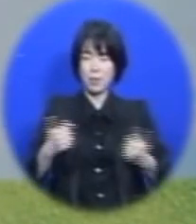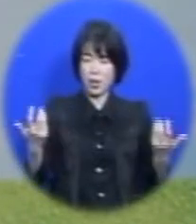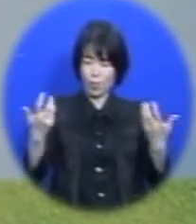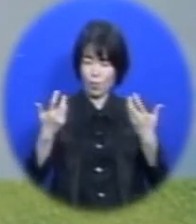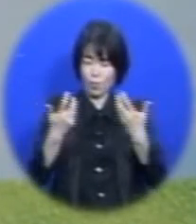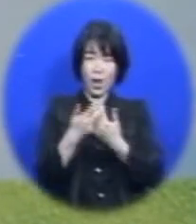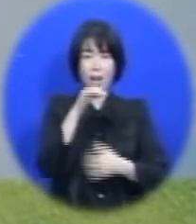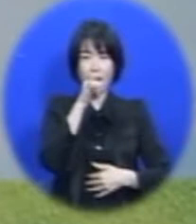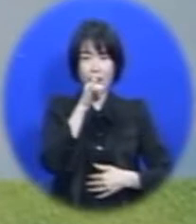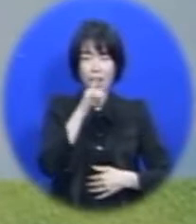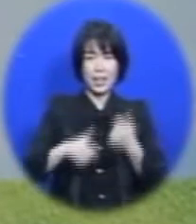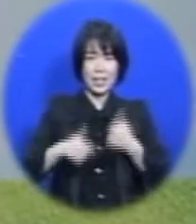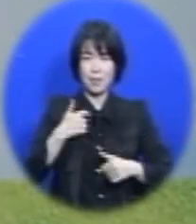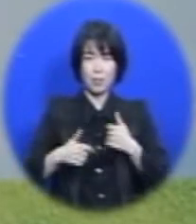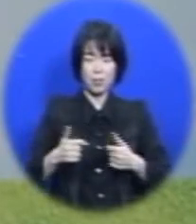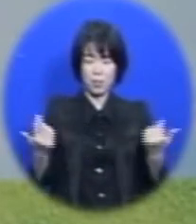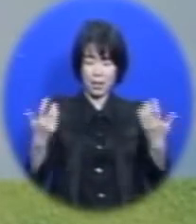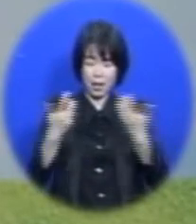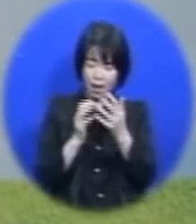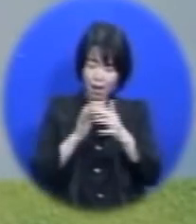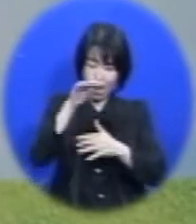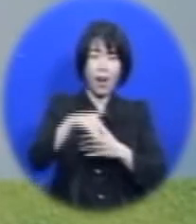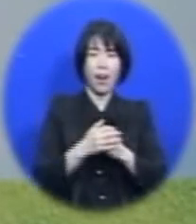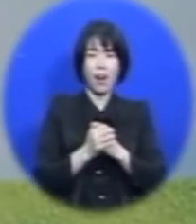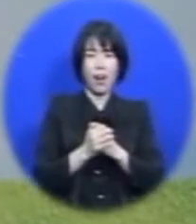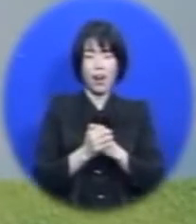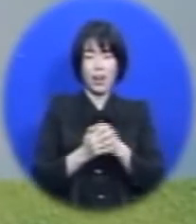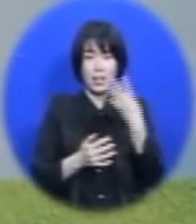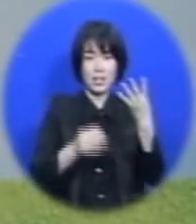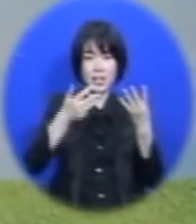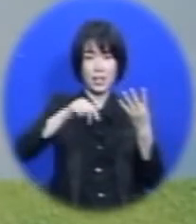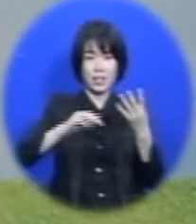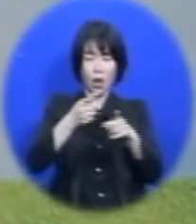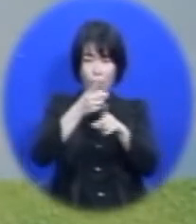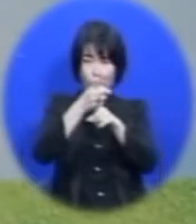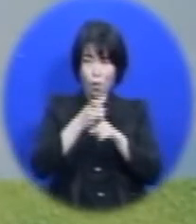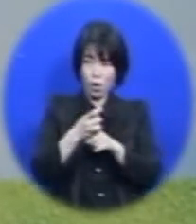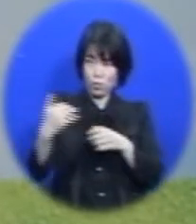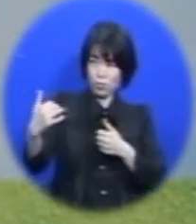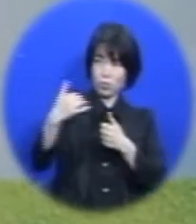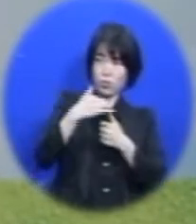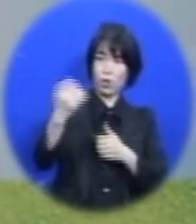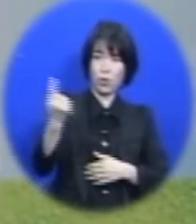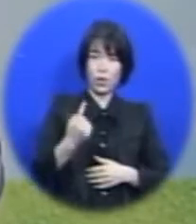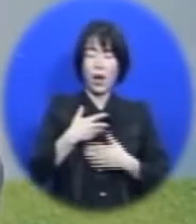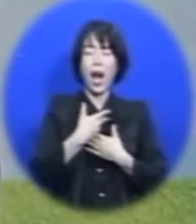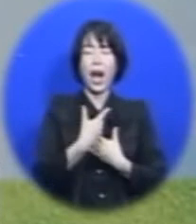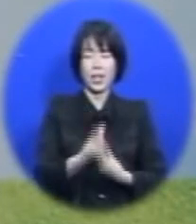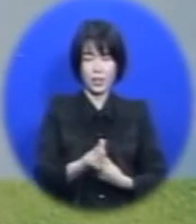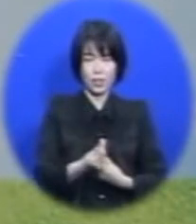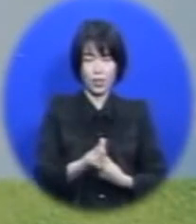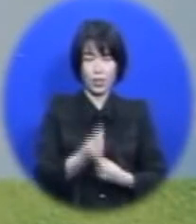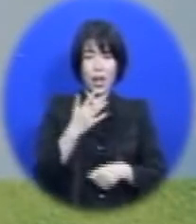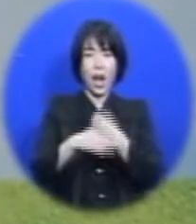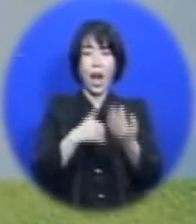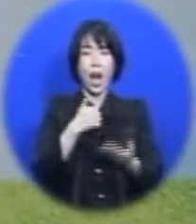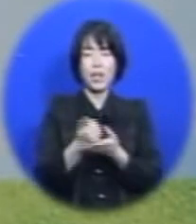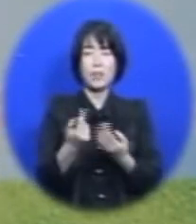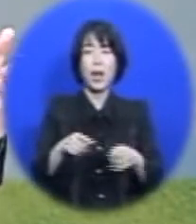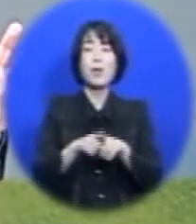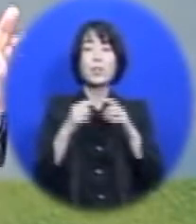넘친다는 것. 기쁨이 넘친다. 4절에 보면은 원수가 공격을 해와도 안전해요. 하나님이 함께